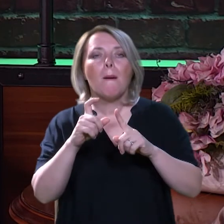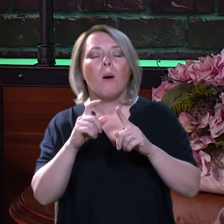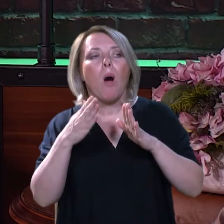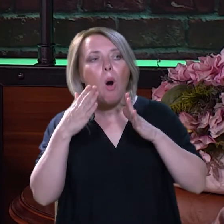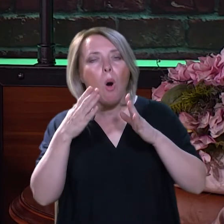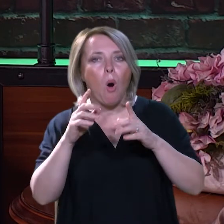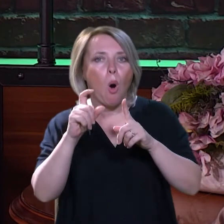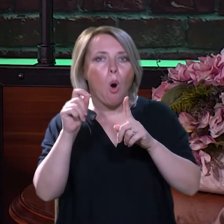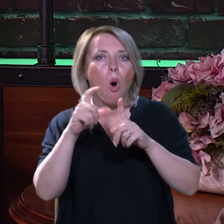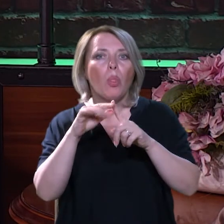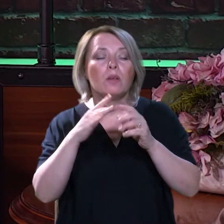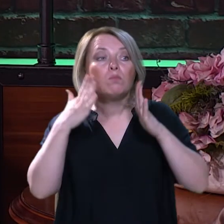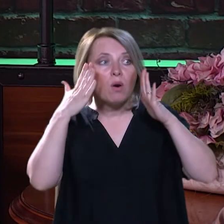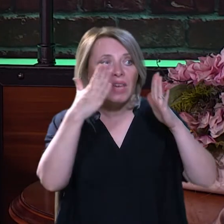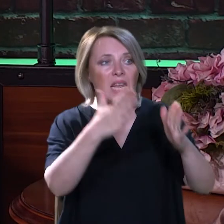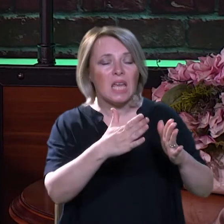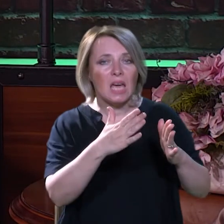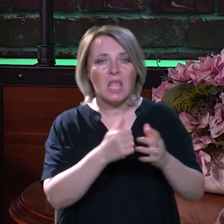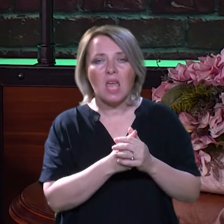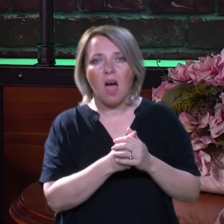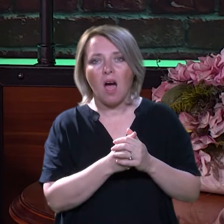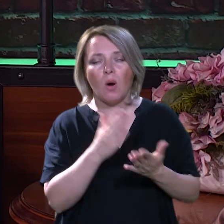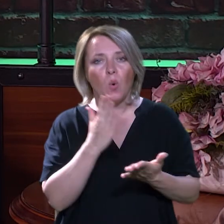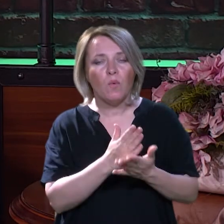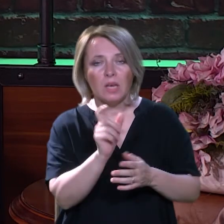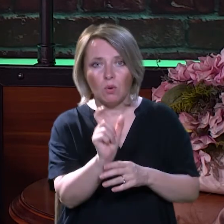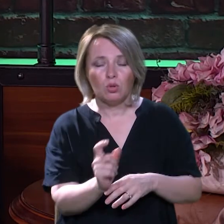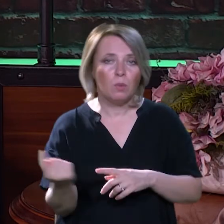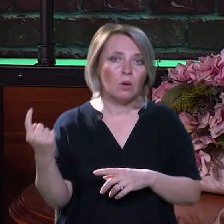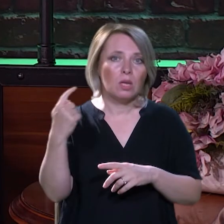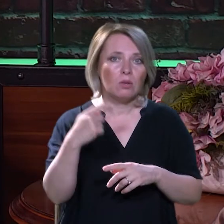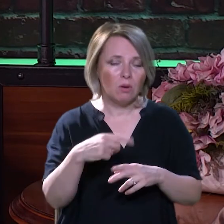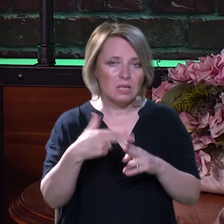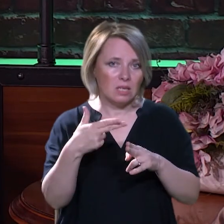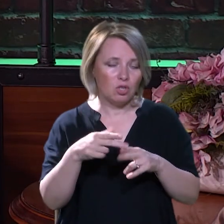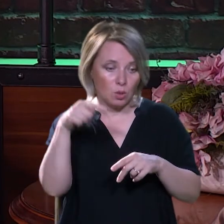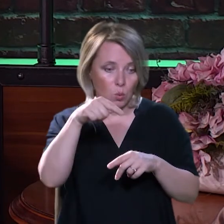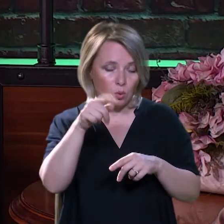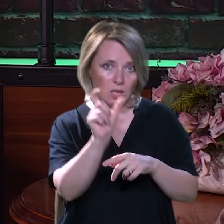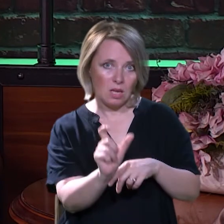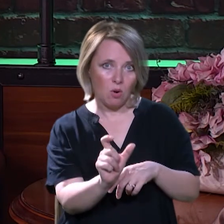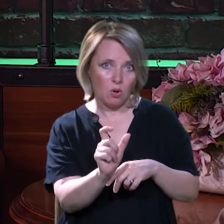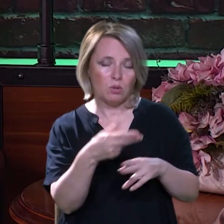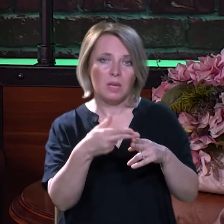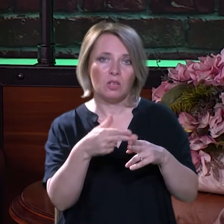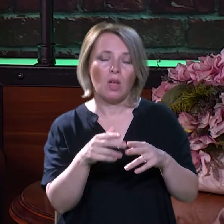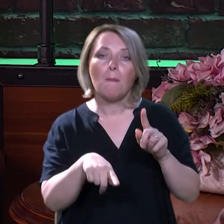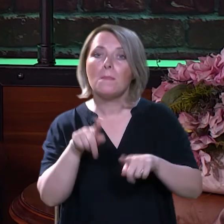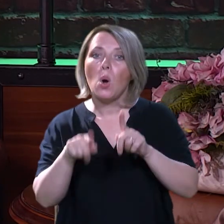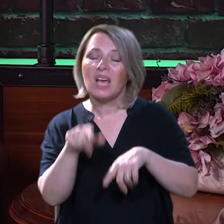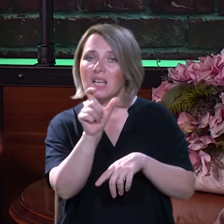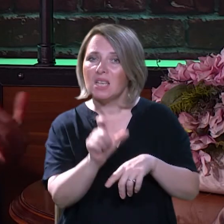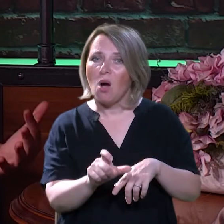korisnika, odnosno pacijenta, klijenta, kako želite. Uvijek je u osobi koja dolazi rješenje. Znači, ponekad osoba se